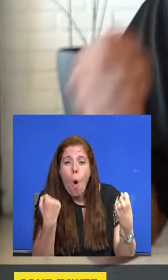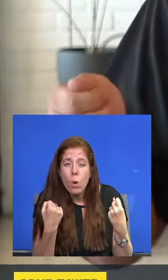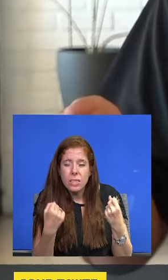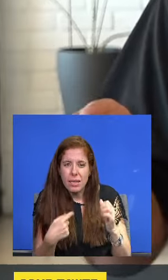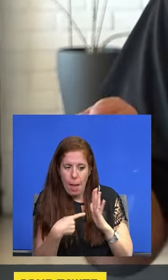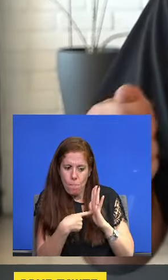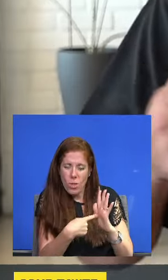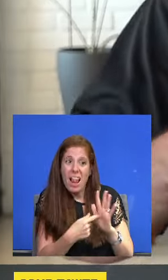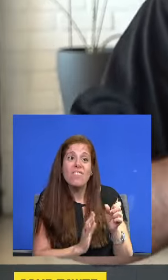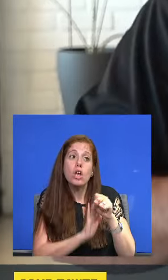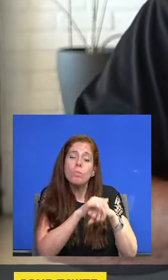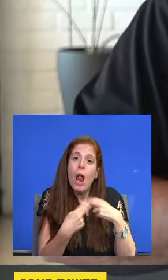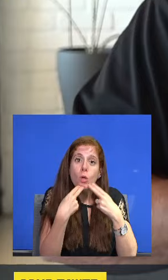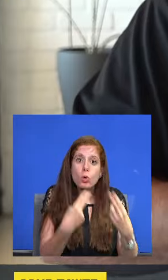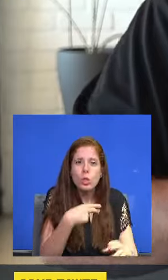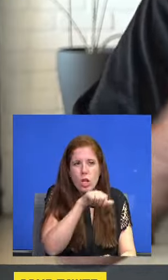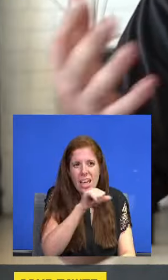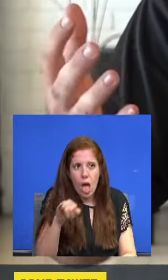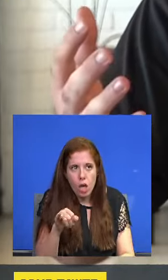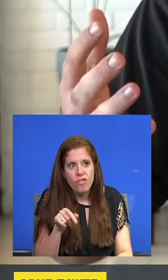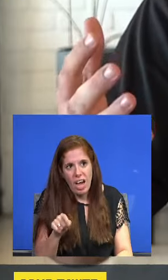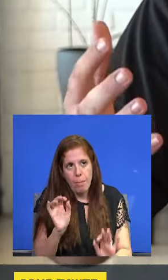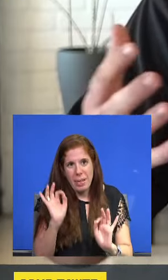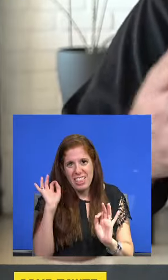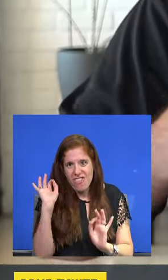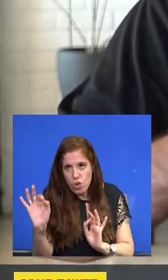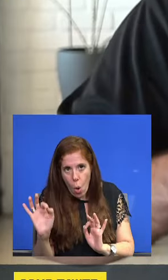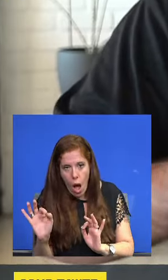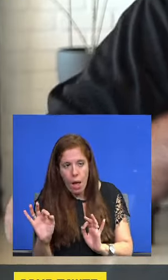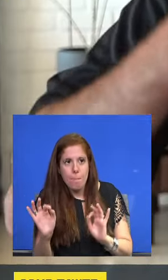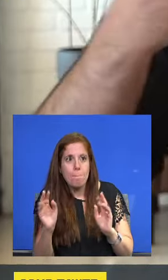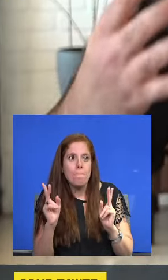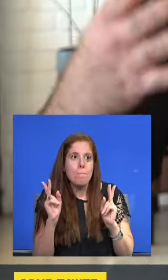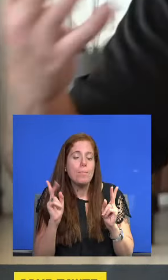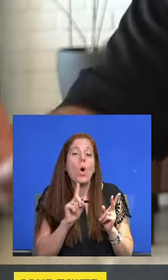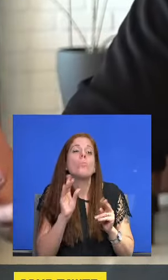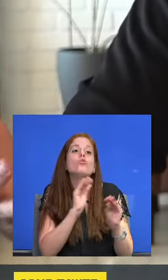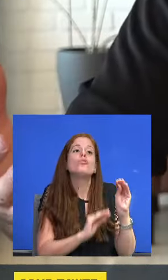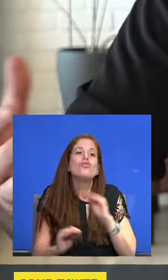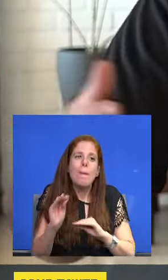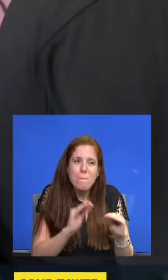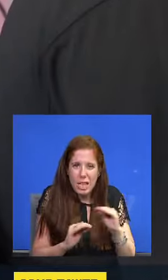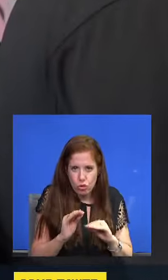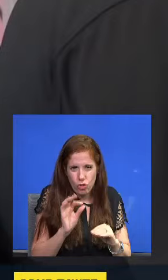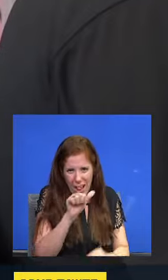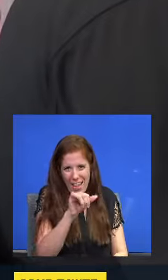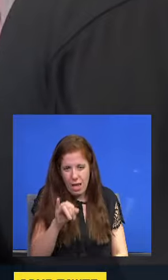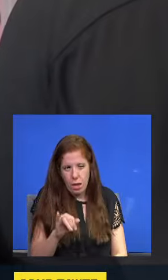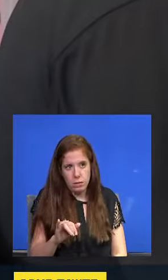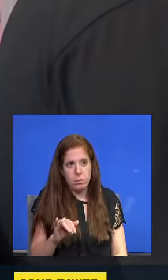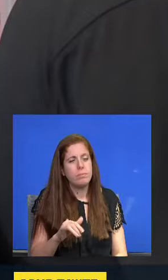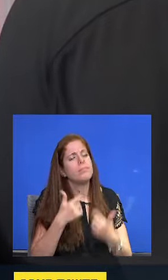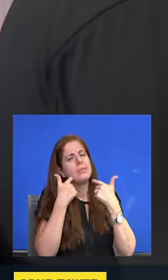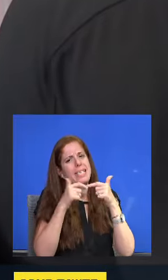על התוצאות של ה-AI, וככה באמת לפגוע בפוטנציאל הנזק בכל מישהו, גם המשתמש קצה של ה-AI. נסביר,